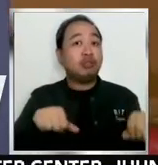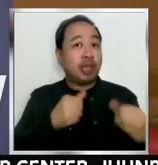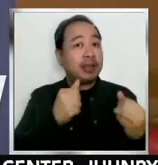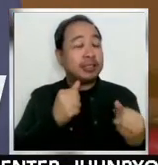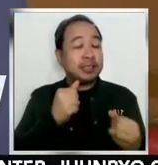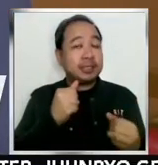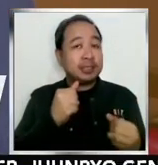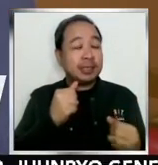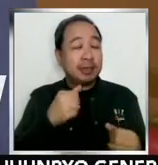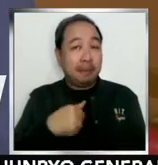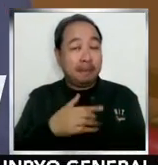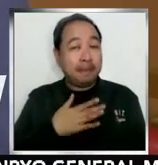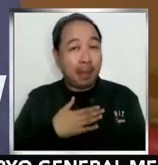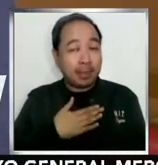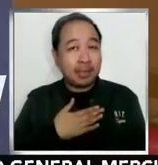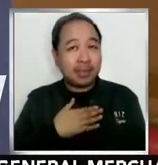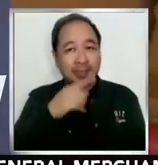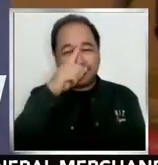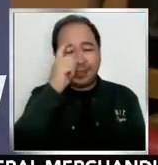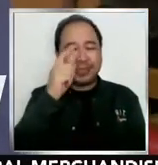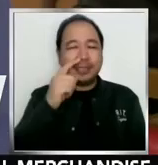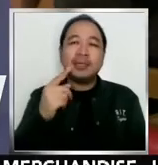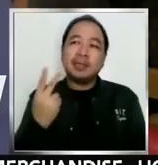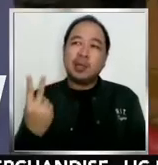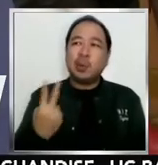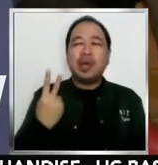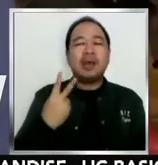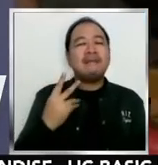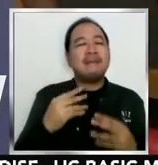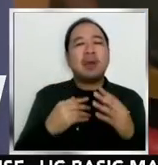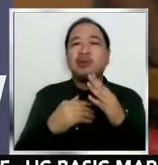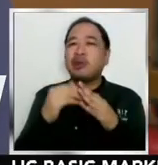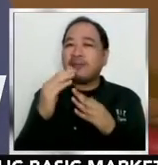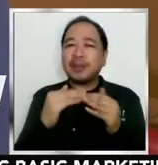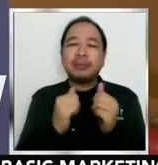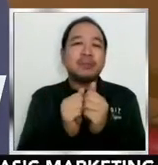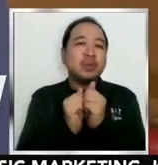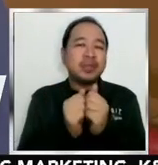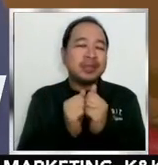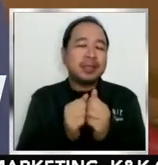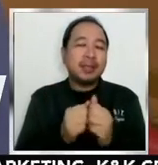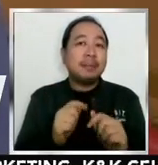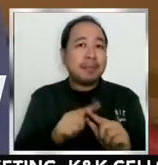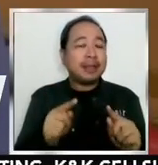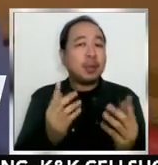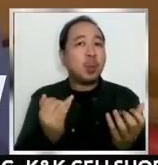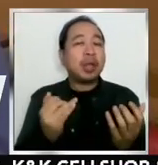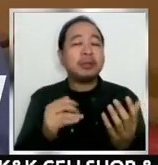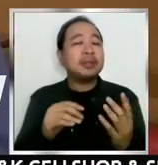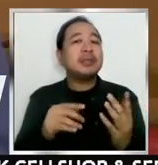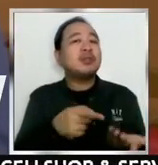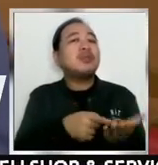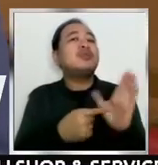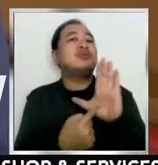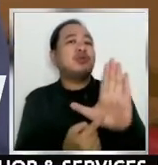nga sa sobrang komportable namin sa isa't isa, siyempre gusto namin maparamdam sa tao yung kilig,